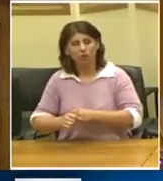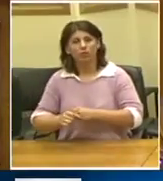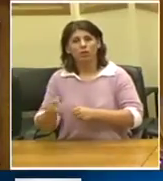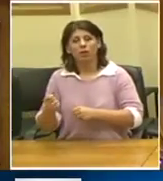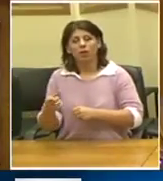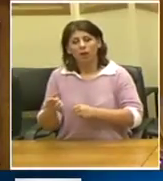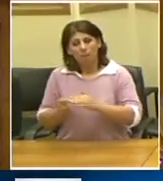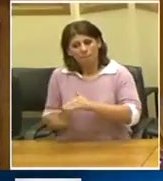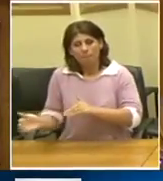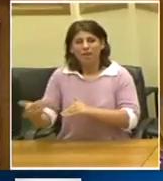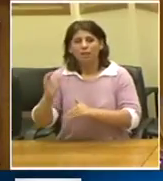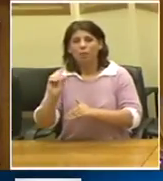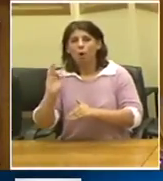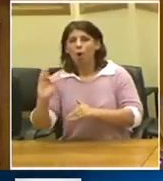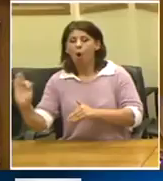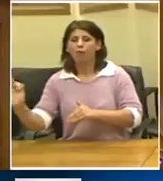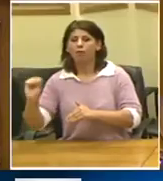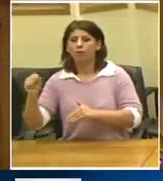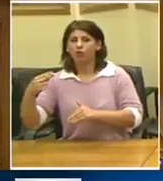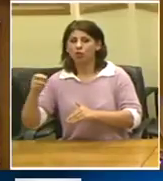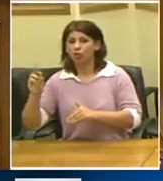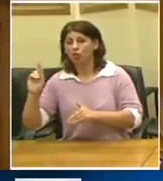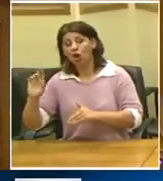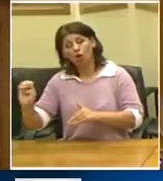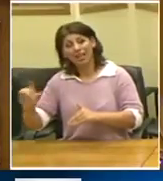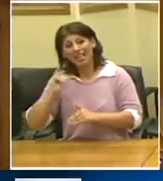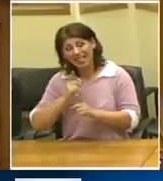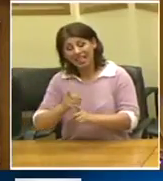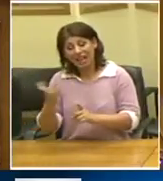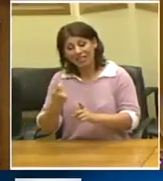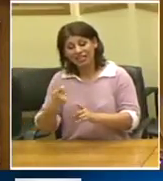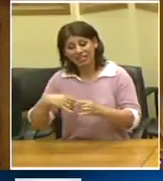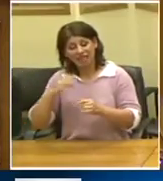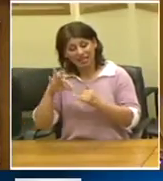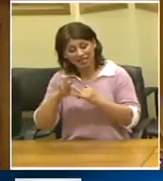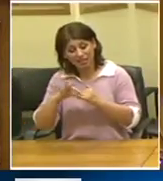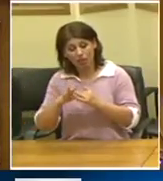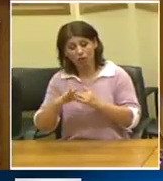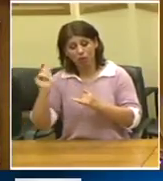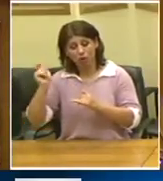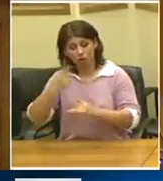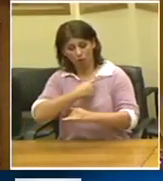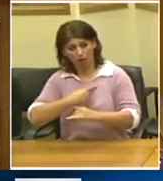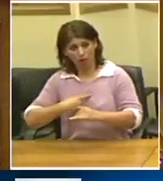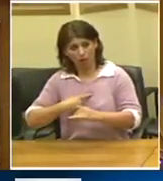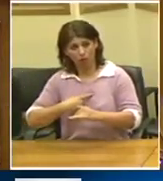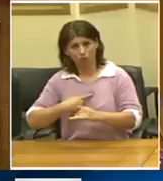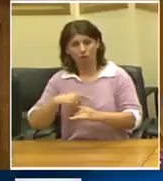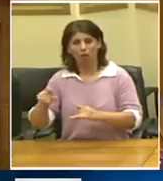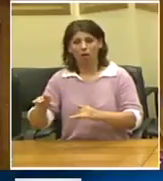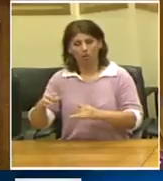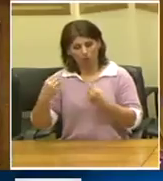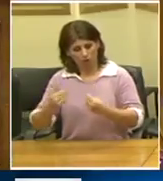offshore, ειδικά αν είσαι σύζυγος πολιτικού αρχηγού. Πατριωτισμός είναι αν έχεις χρήματα να τα κρατάς και να επενδύεις στη χώρα σου και όχι να τα βγάζεις λίγα-λίγα στο